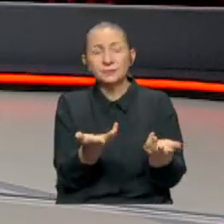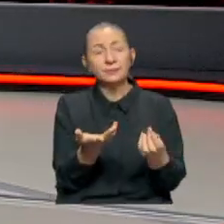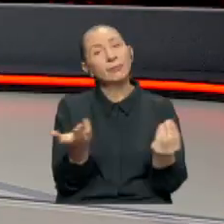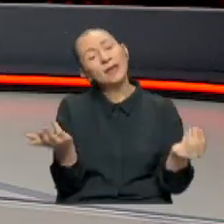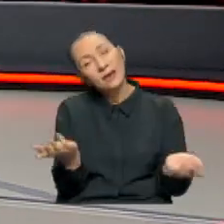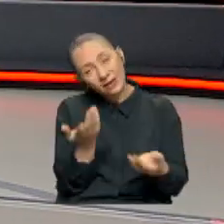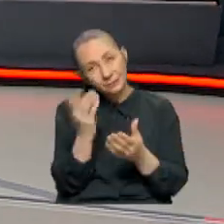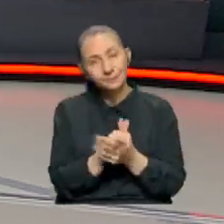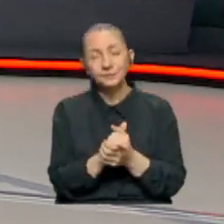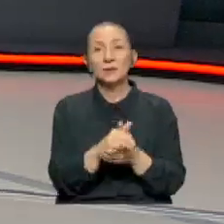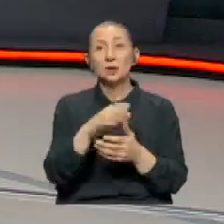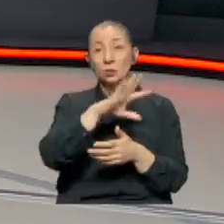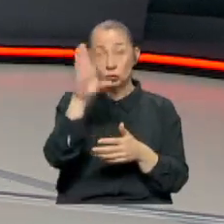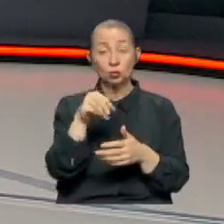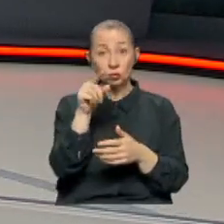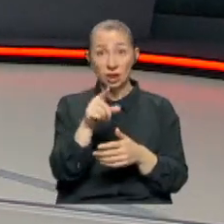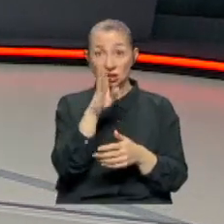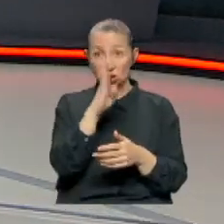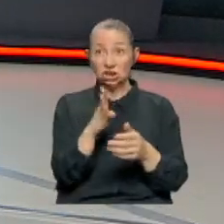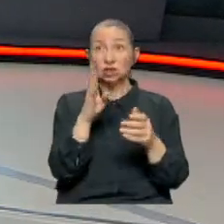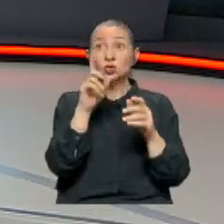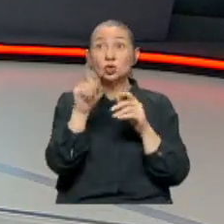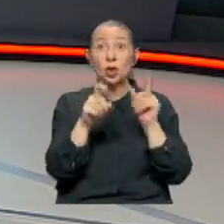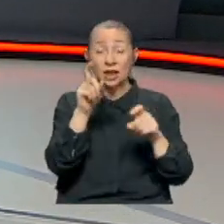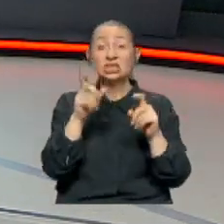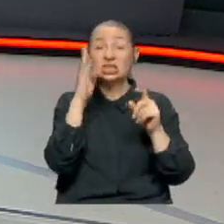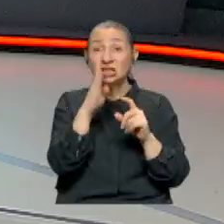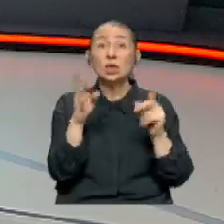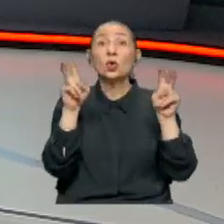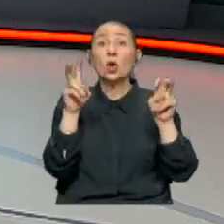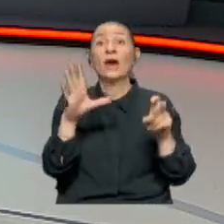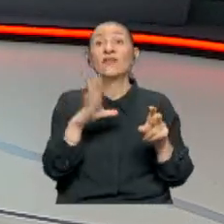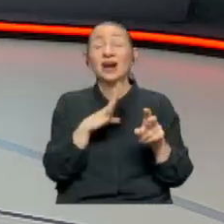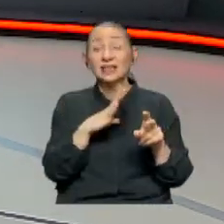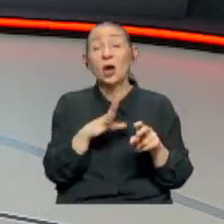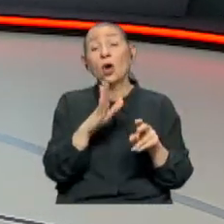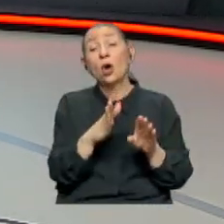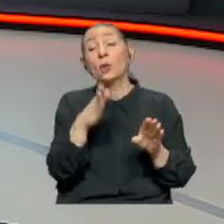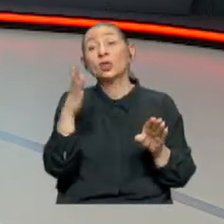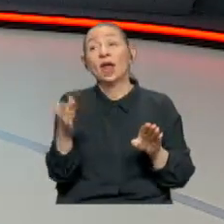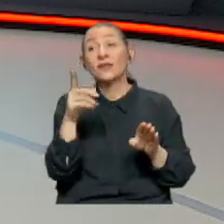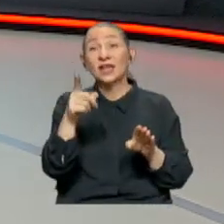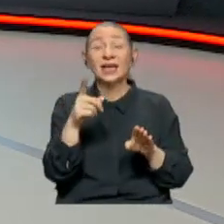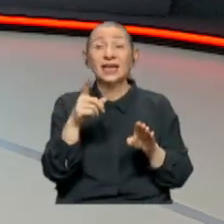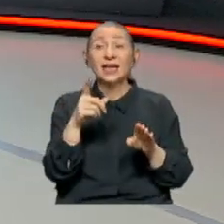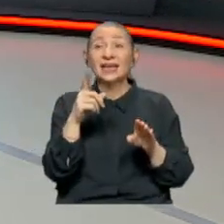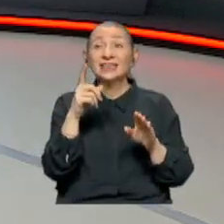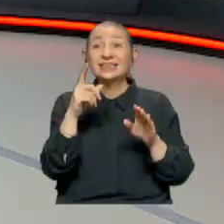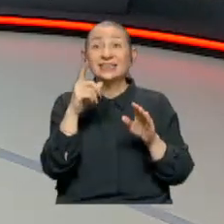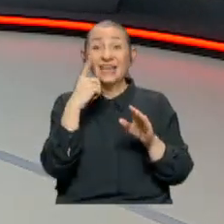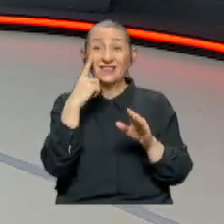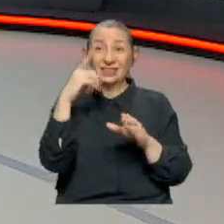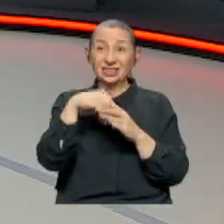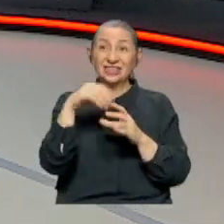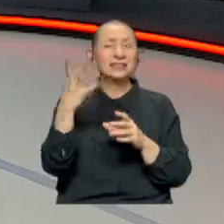Efendim Bütün bunlar ciddi sorular ciddi konular varken memlekette öbür tarafta saye-i devlette